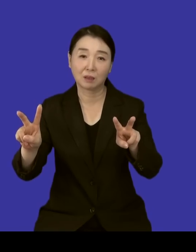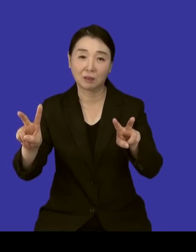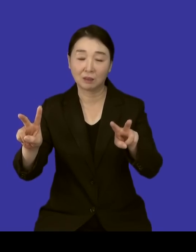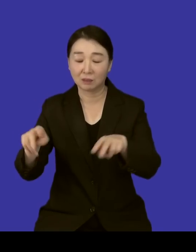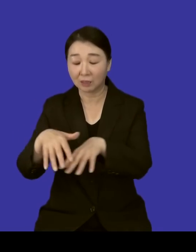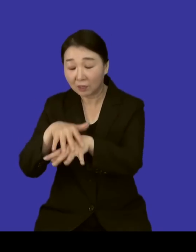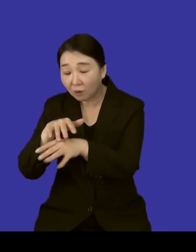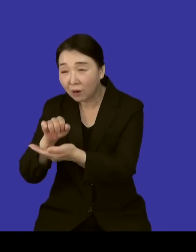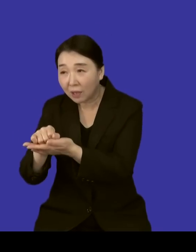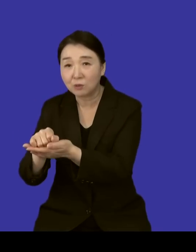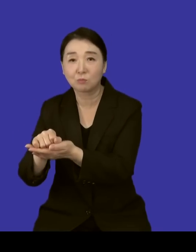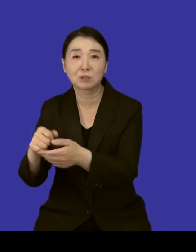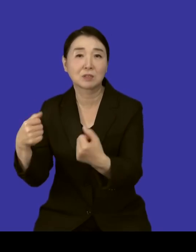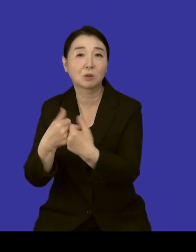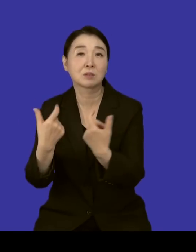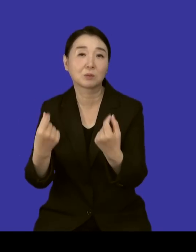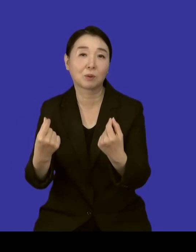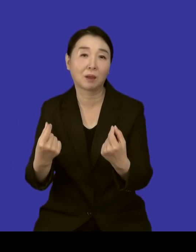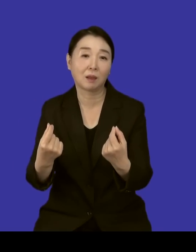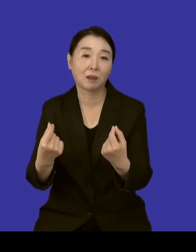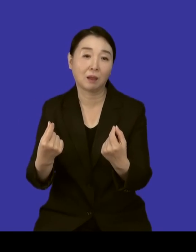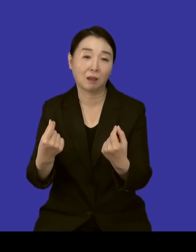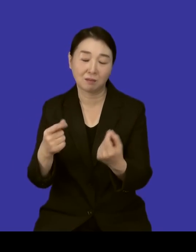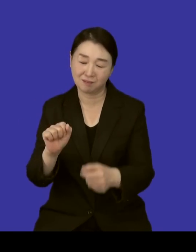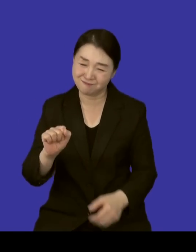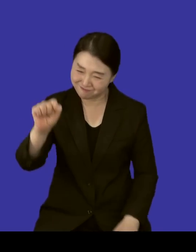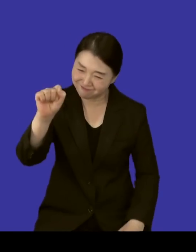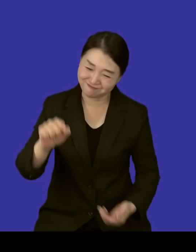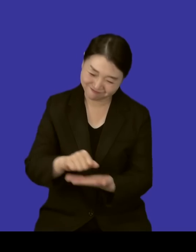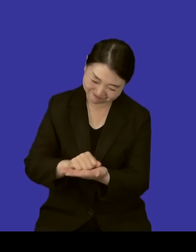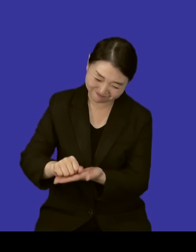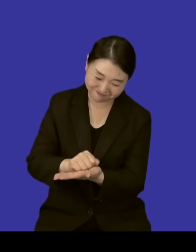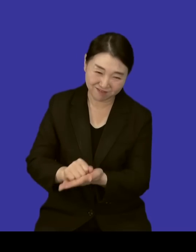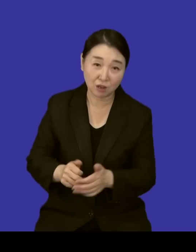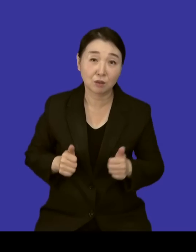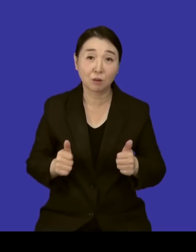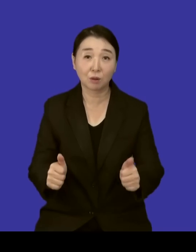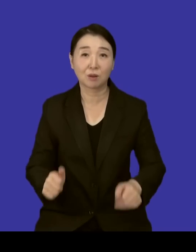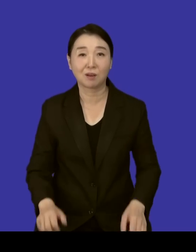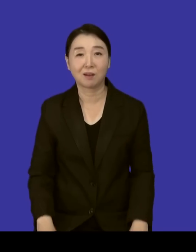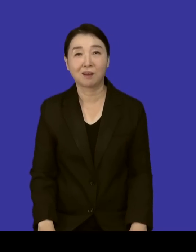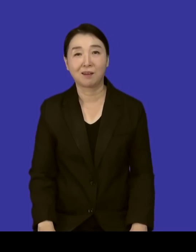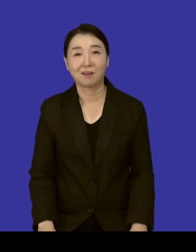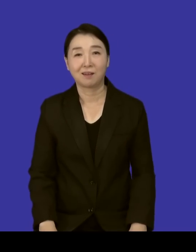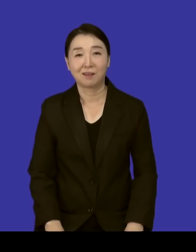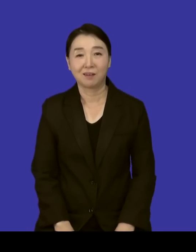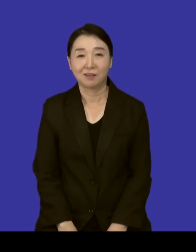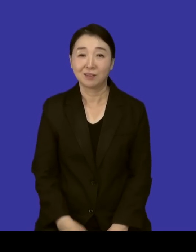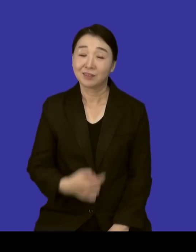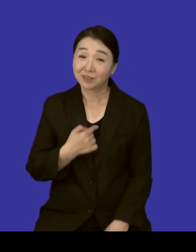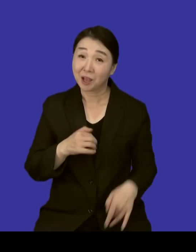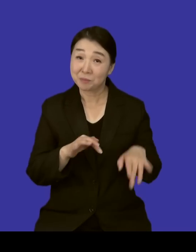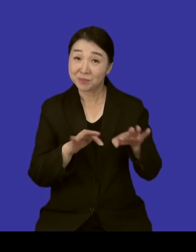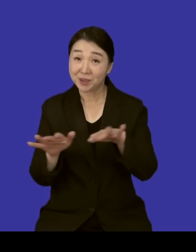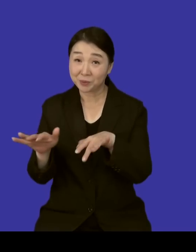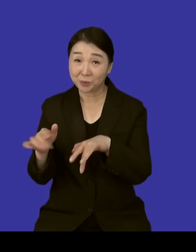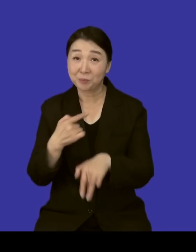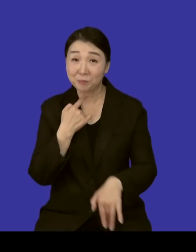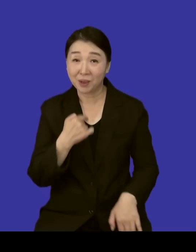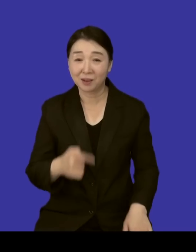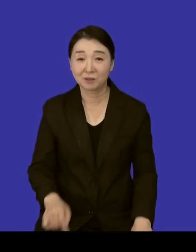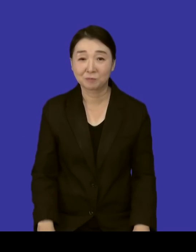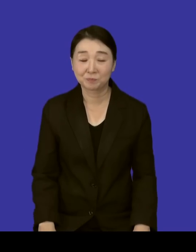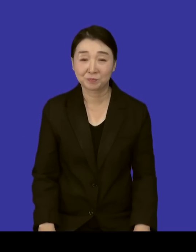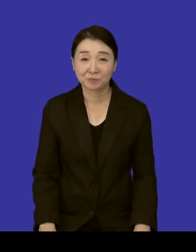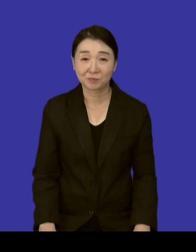함지 가지고 무슨 전쟁이 나듯이 그렇게 이제 걸레질을 하는데 와, 이것만 해도 하루 제가 다 했다. 이제 피아노를 했으니까 이게